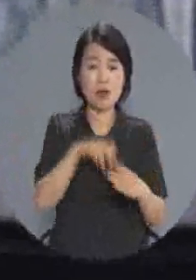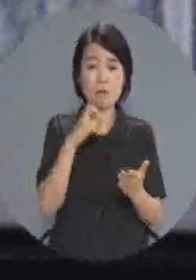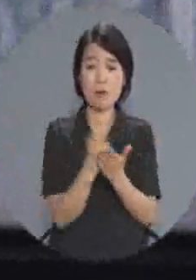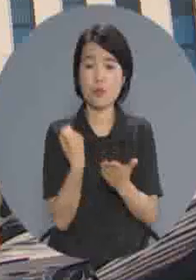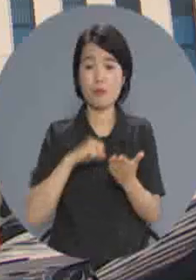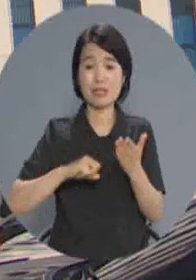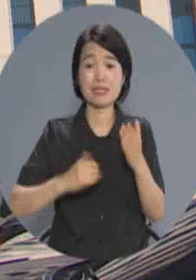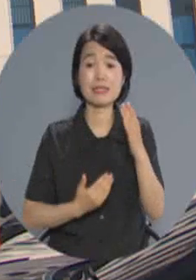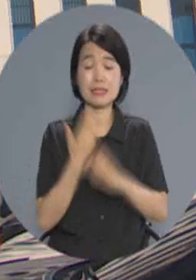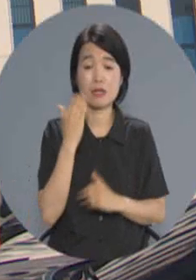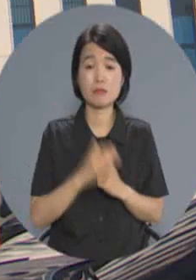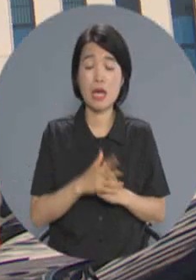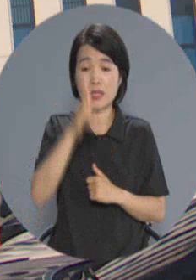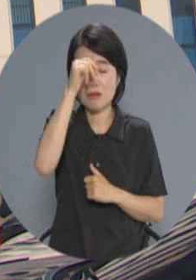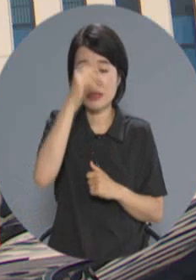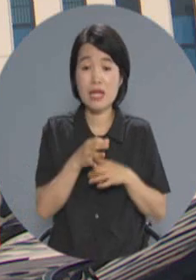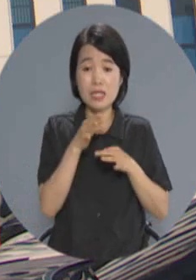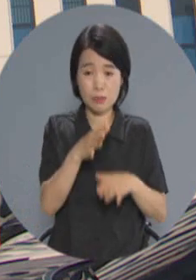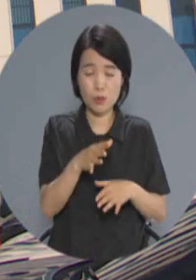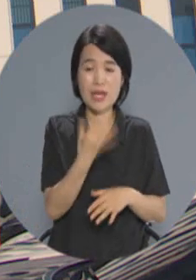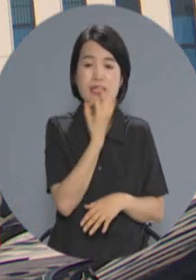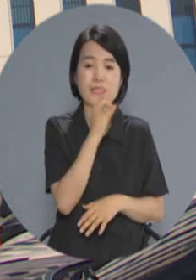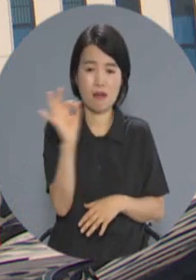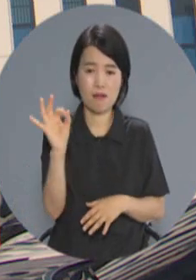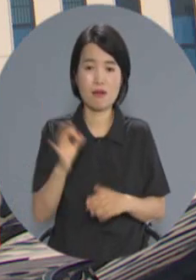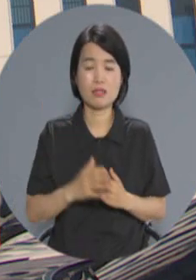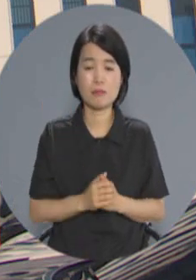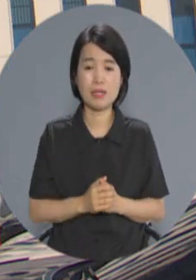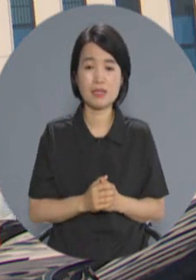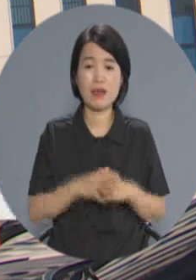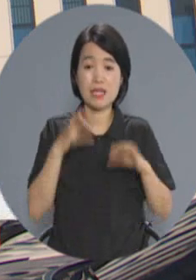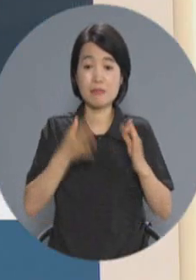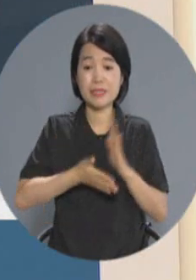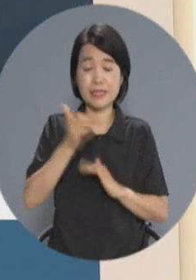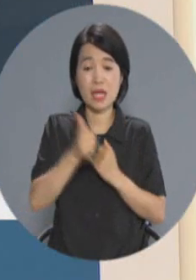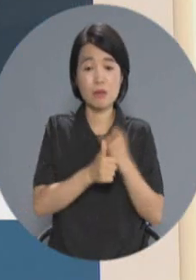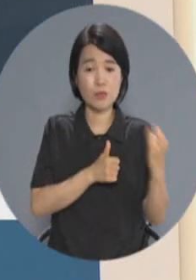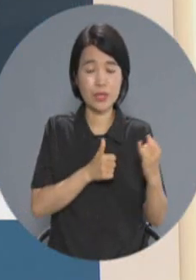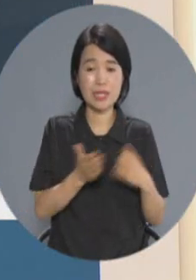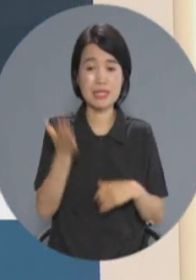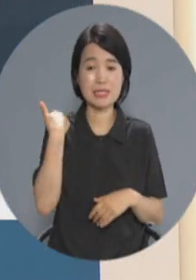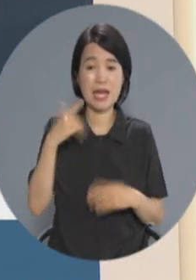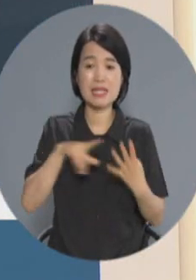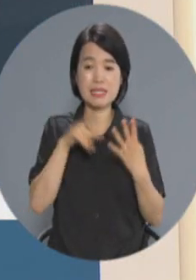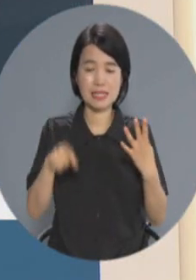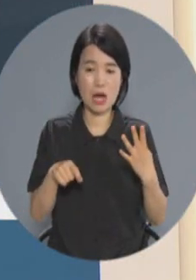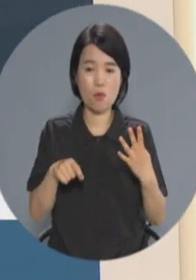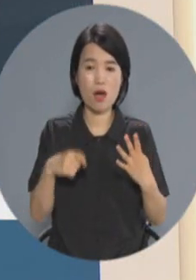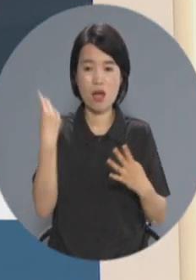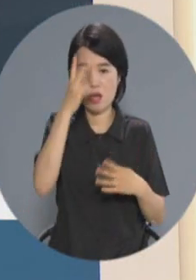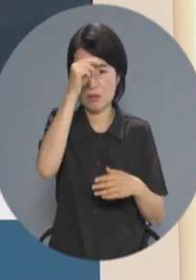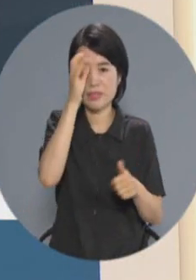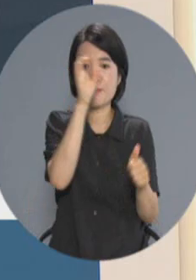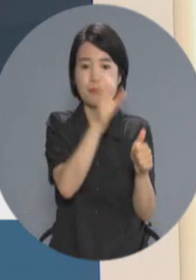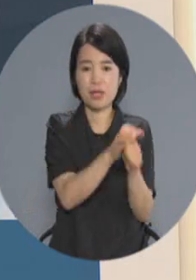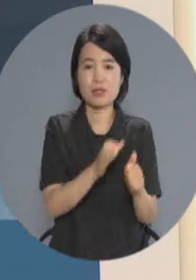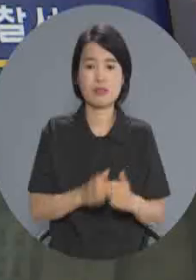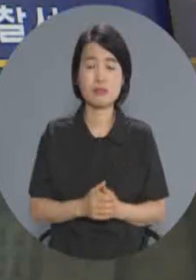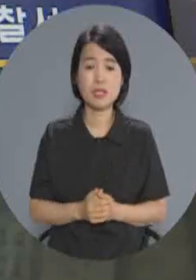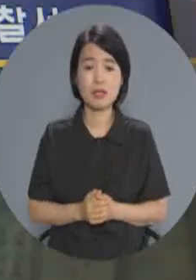사건. 경찰은 기부 행위가 인정된다며 김 시장의 부인 등을 지난 4월 중순 검찰로